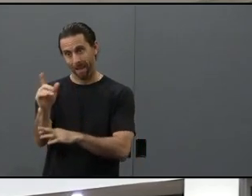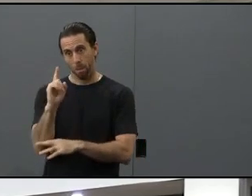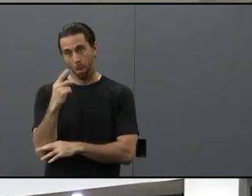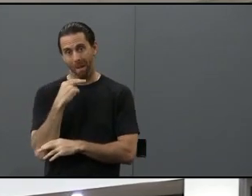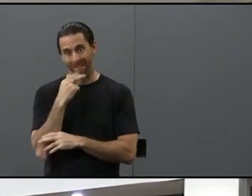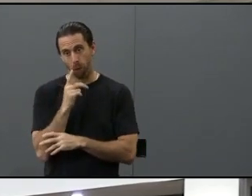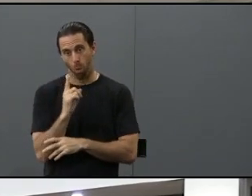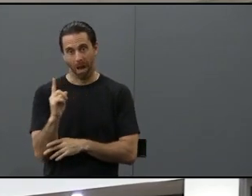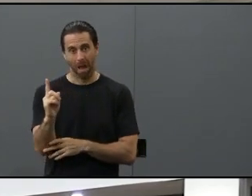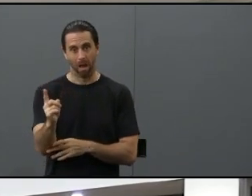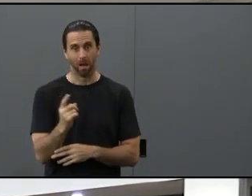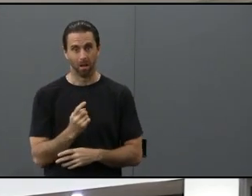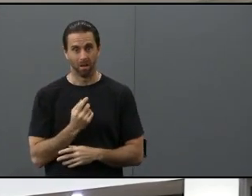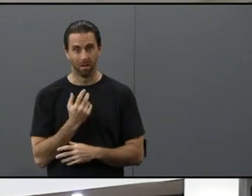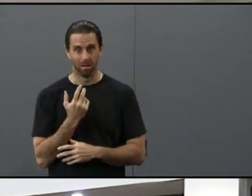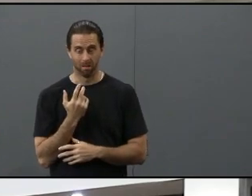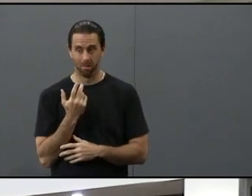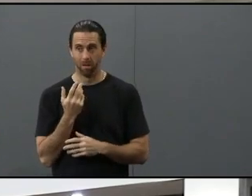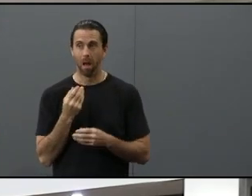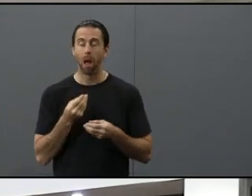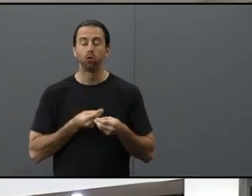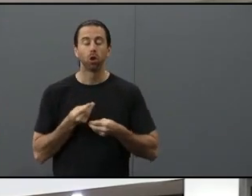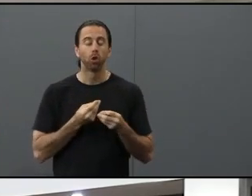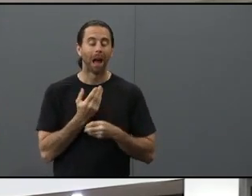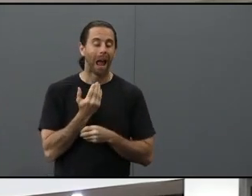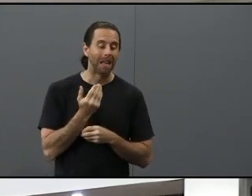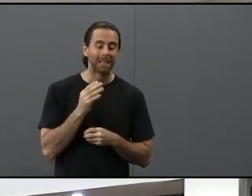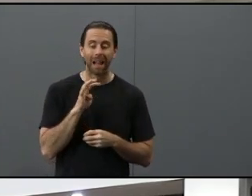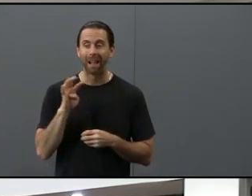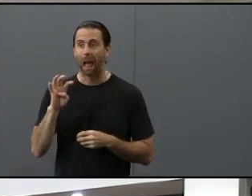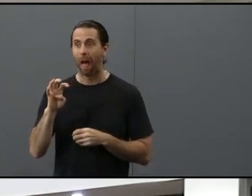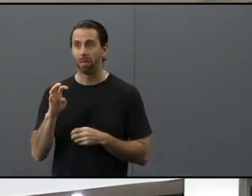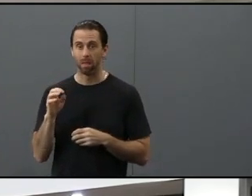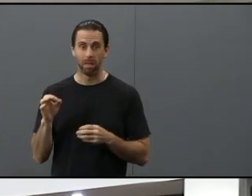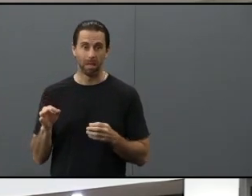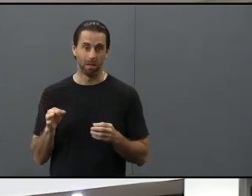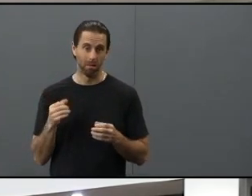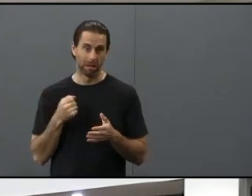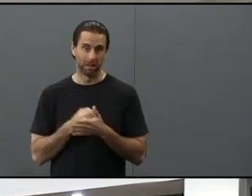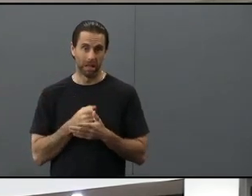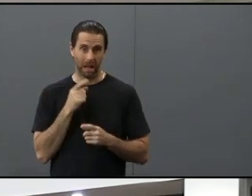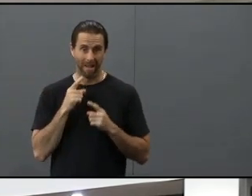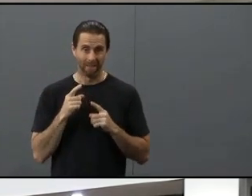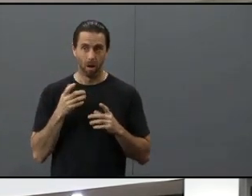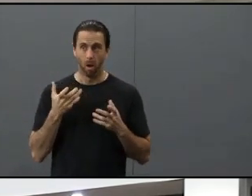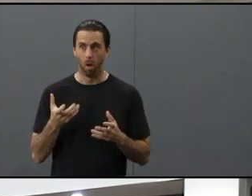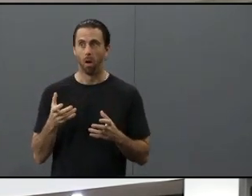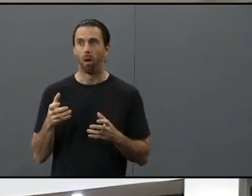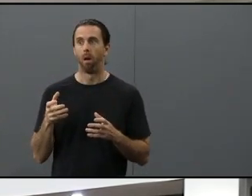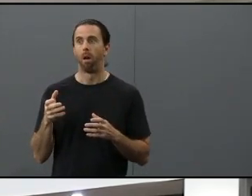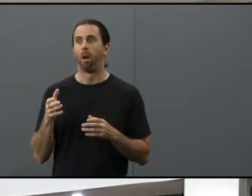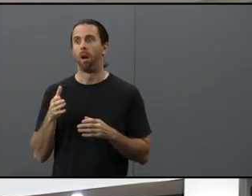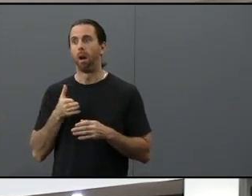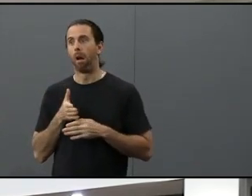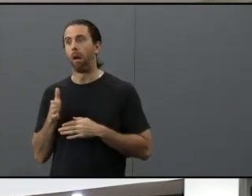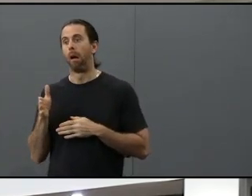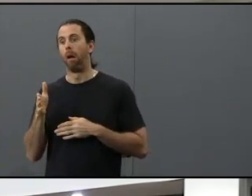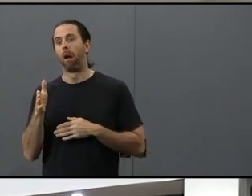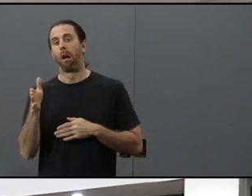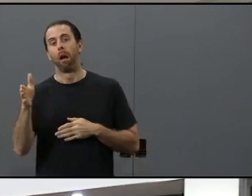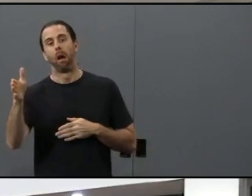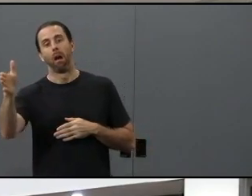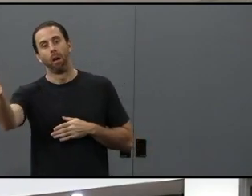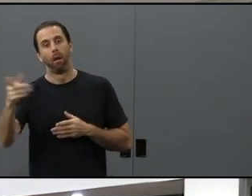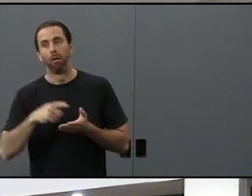ouais euh leschangeur la 15 et la 440 et un accident grave on est en train de faire un bras de faire pour passer par-dessus tout